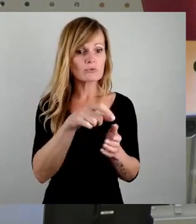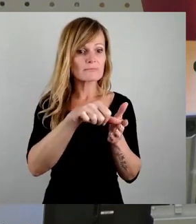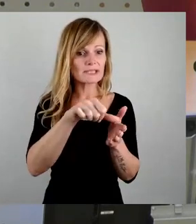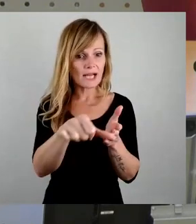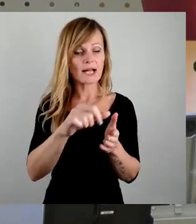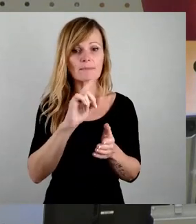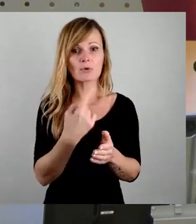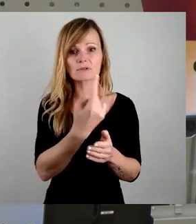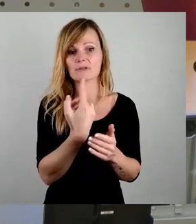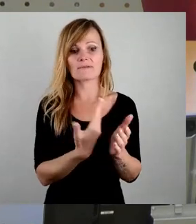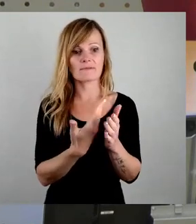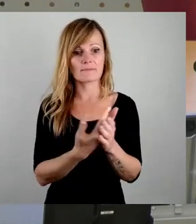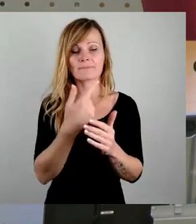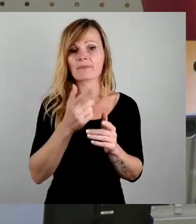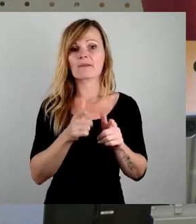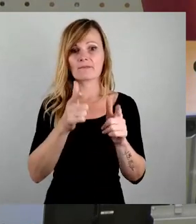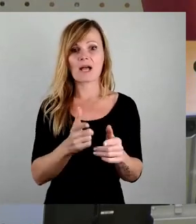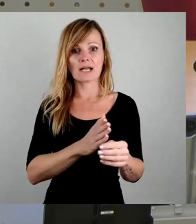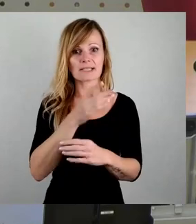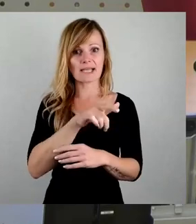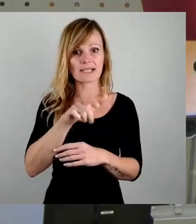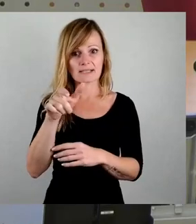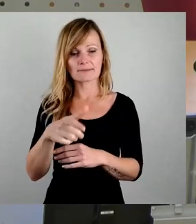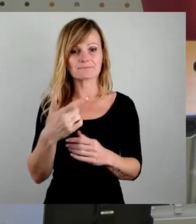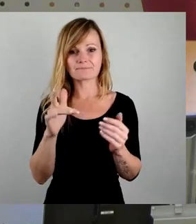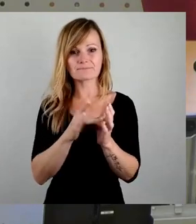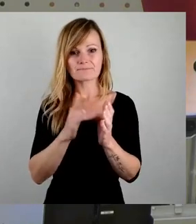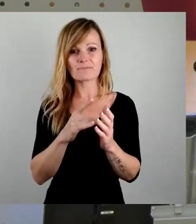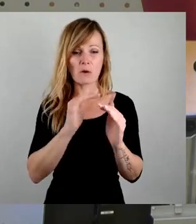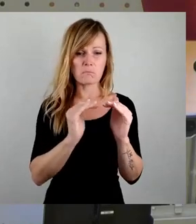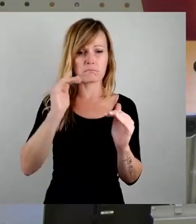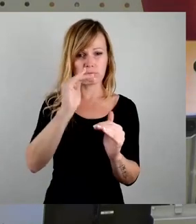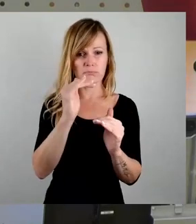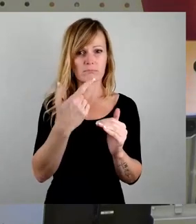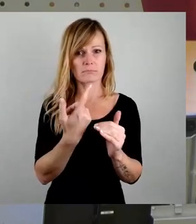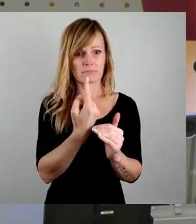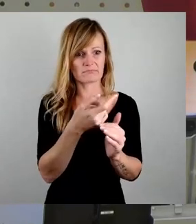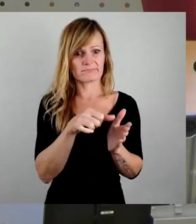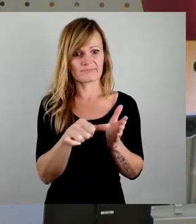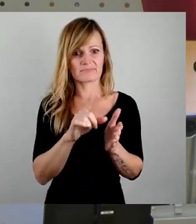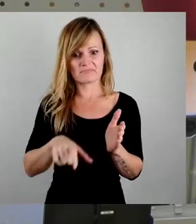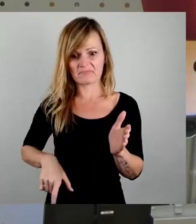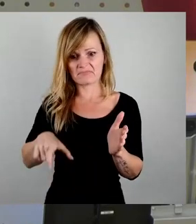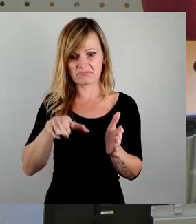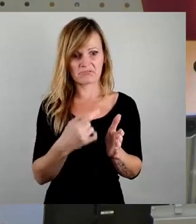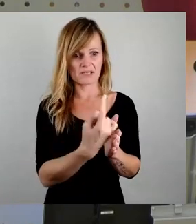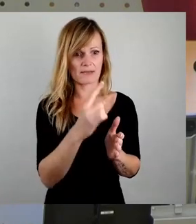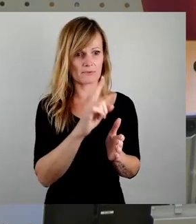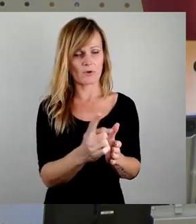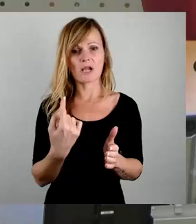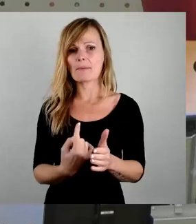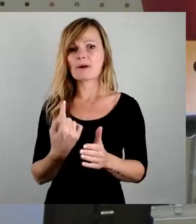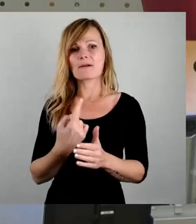Fahrgästen durch diese völlig sozusagen überproportionalen Erhöhung. Wir sind aber auch nicht dafür, und das unterscheidet uns von den Grünen,